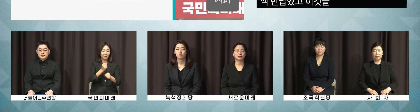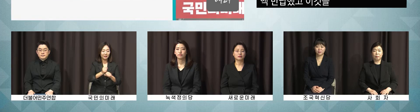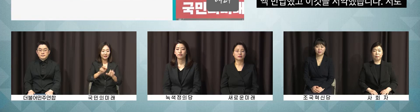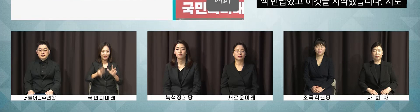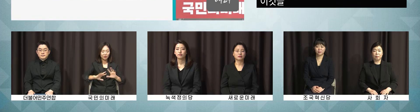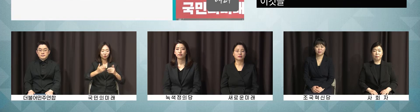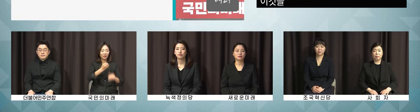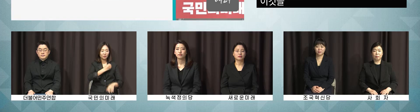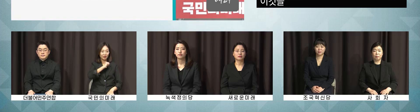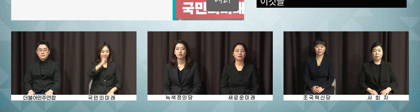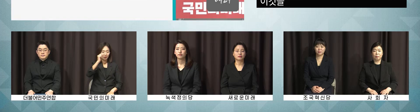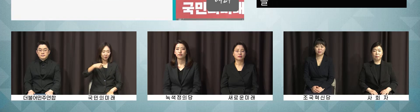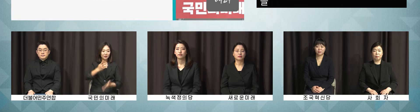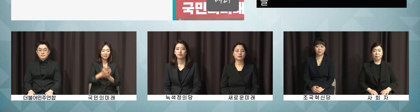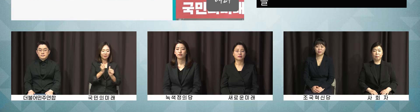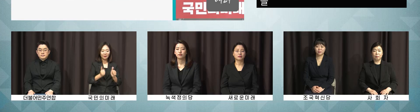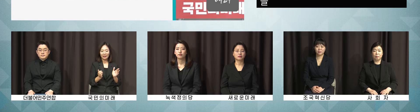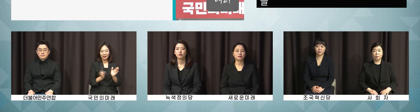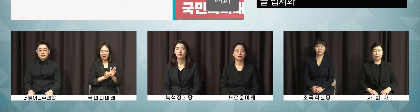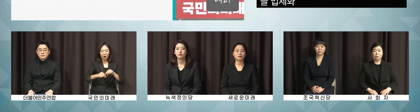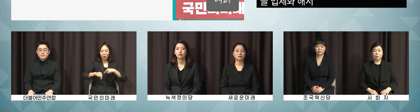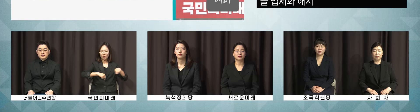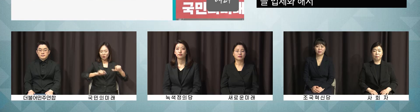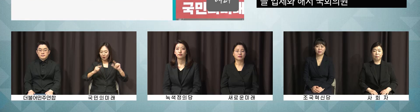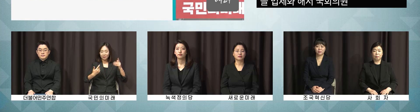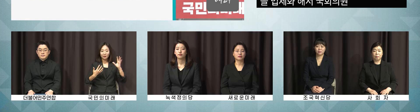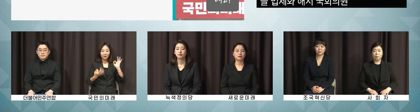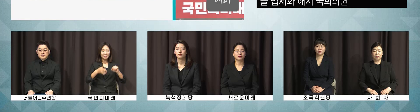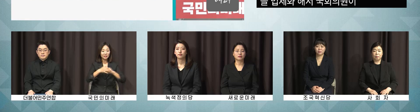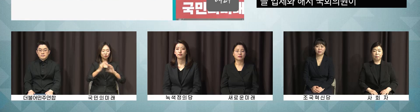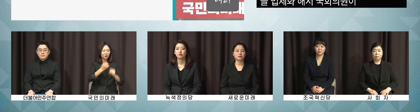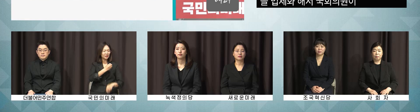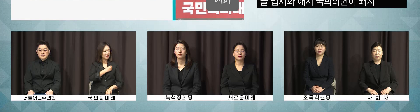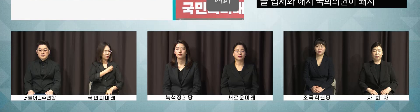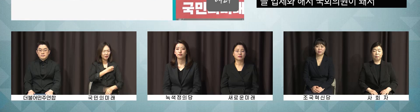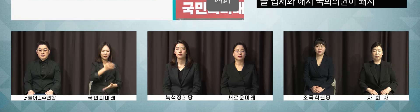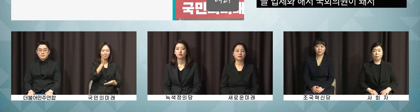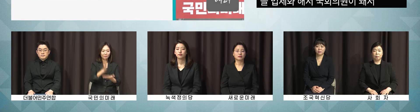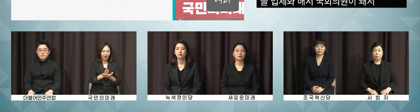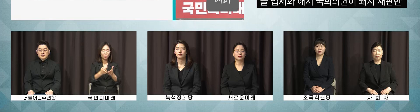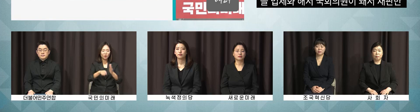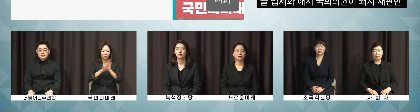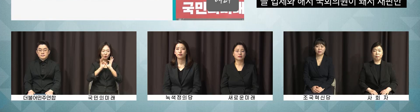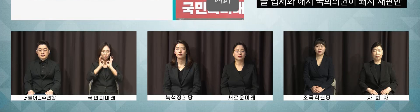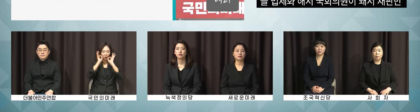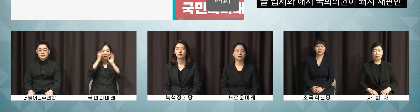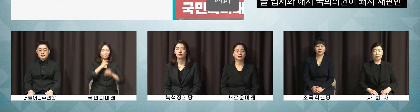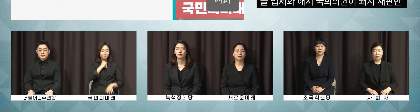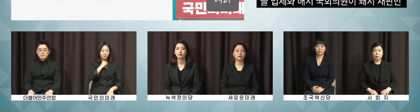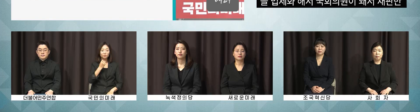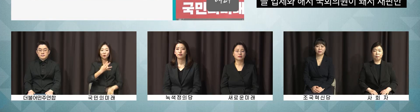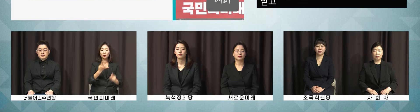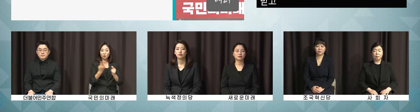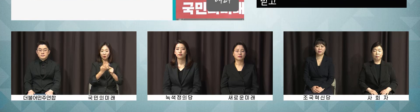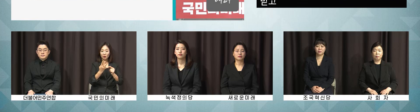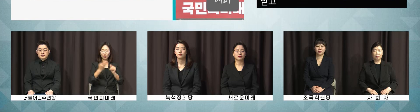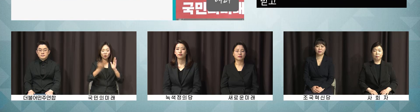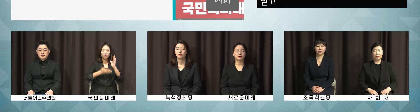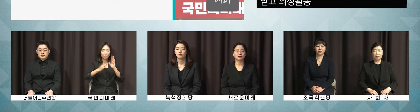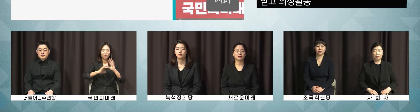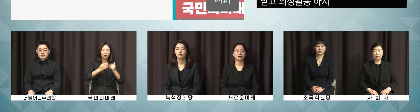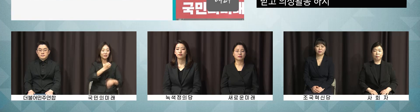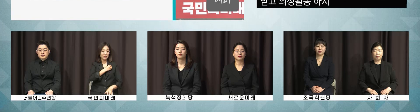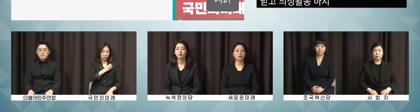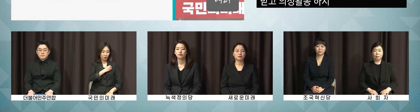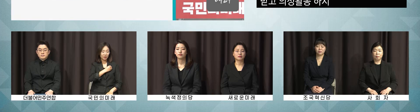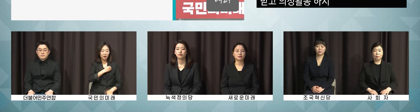이제 국회의원이 돼서 재판만 받고 의정 활동을 하지 않는 그런 국회의원 이제 존재하지 않도록 하겠습니다. 네 번째는 국회의원 보수를